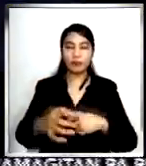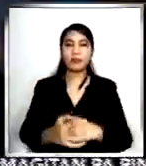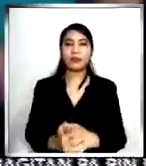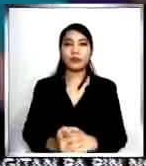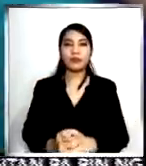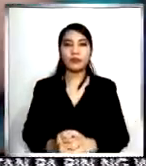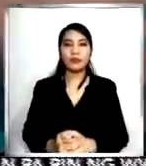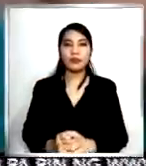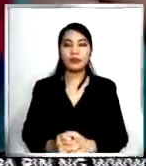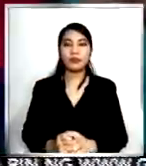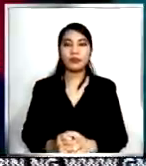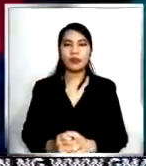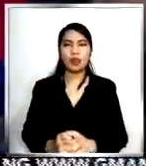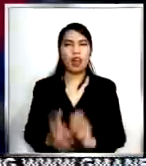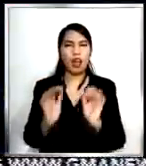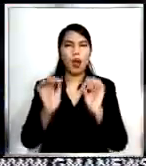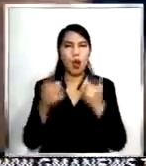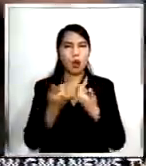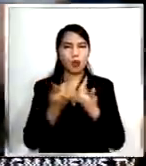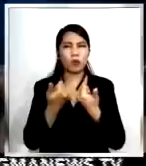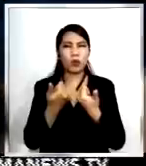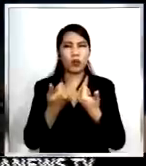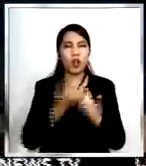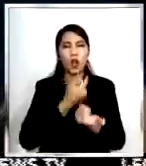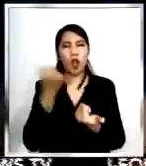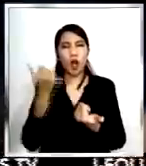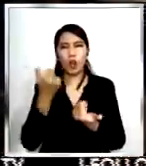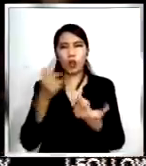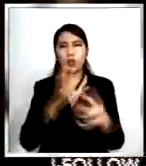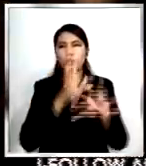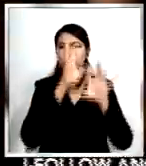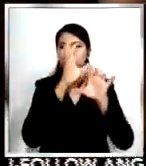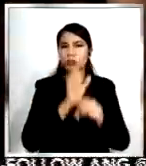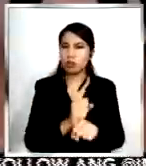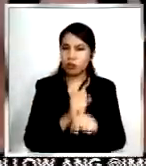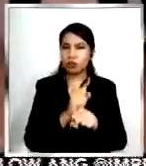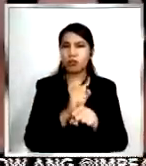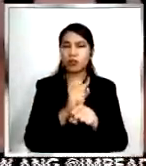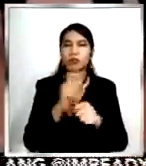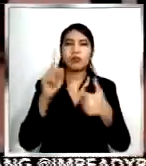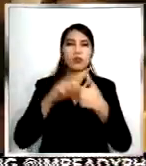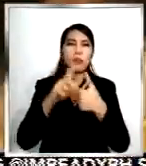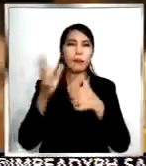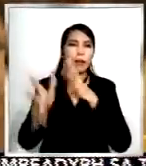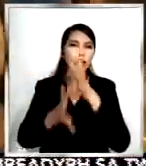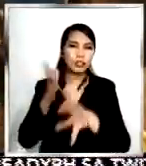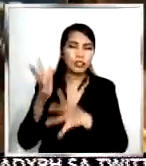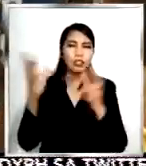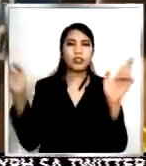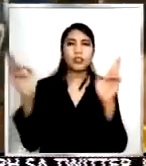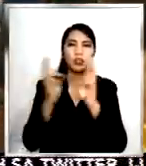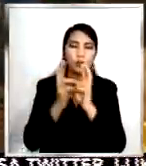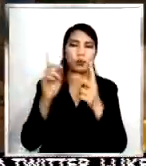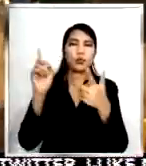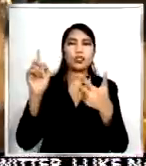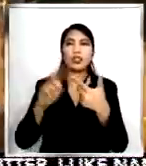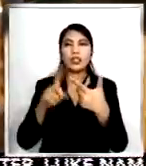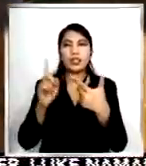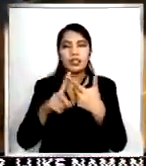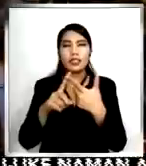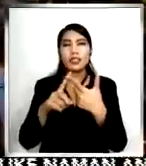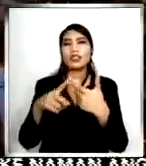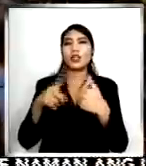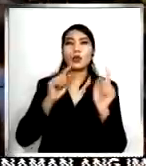Paano naman ang iba pang tradisyon tuwing Pasko, gaya ng mga party, reunion, caroling, pagsisimba kahit na siksikan ng